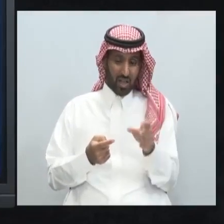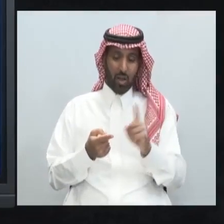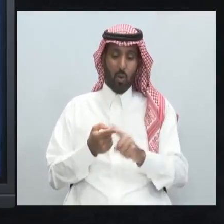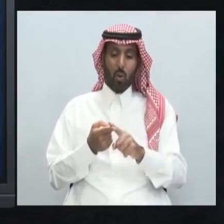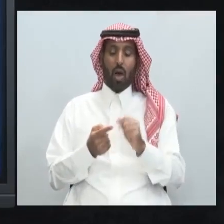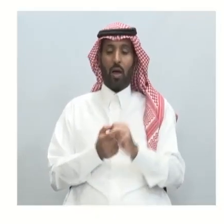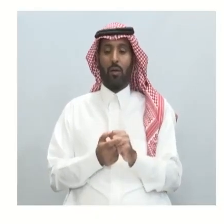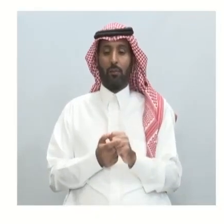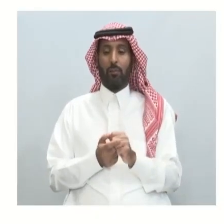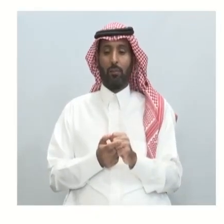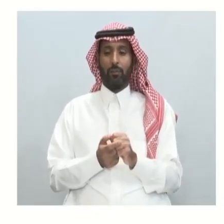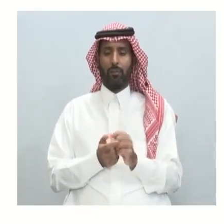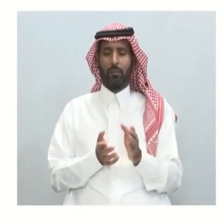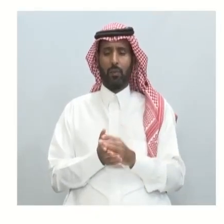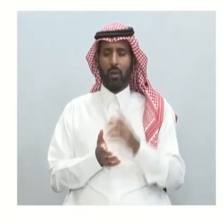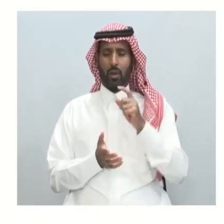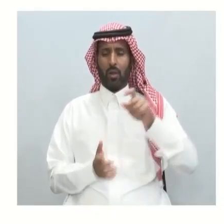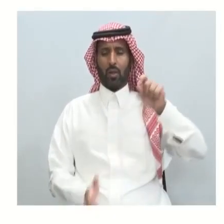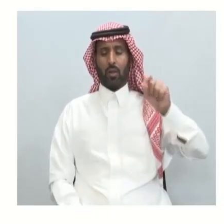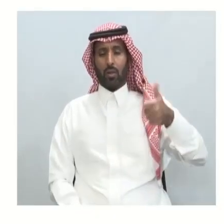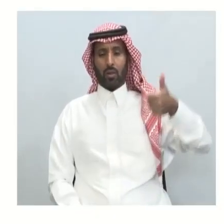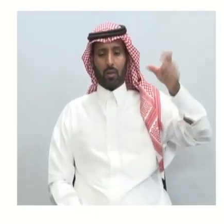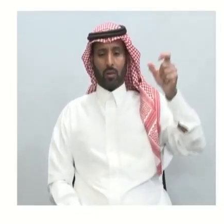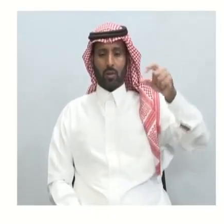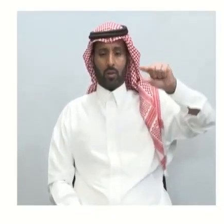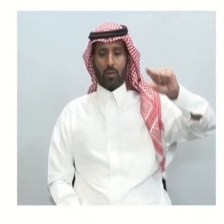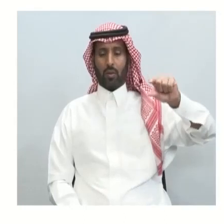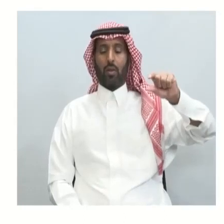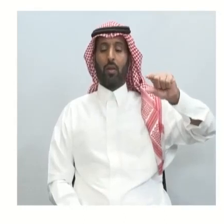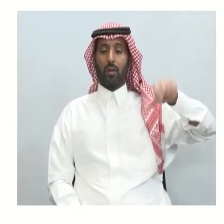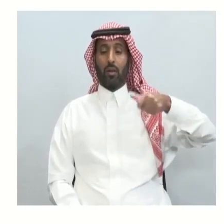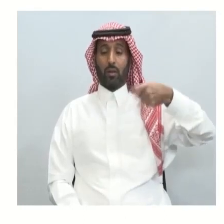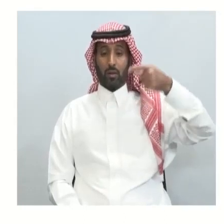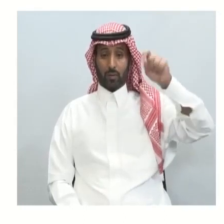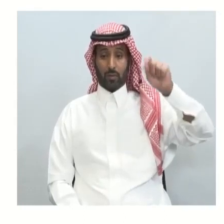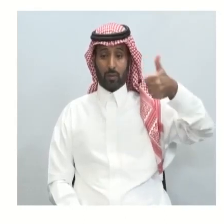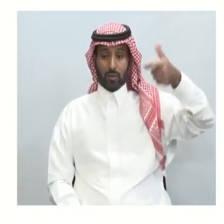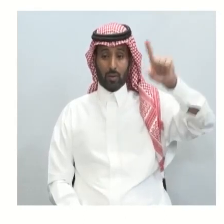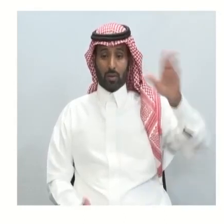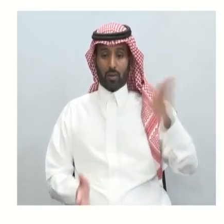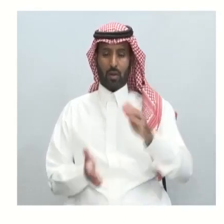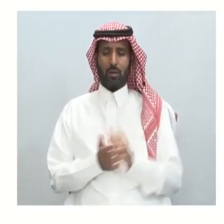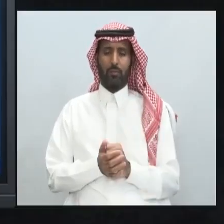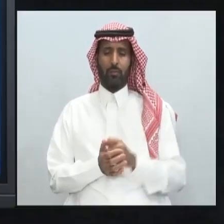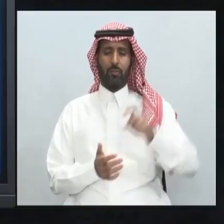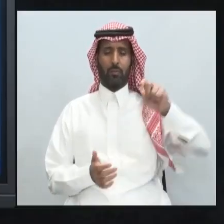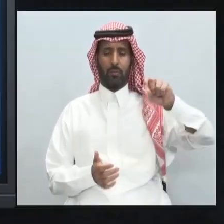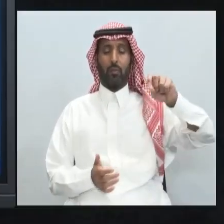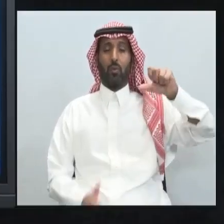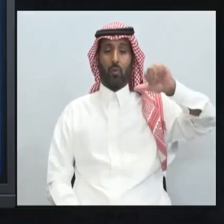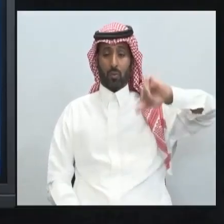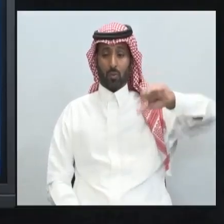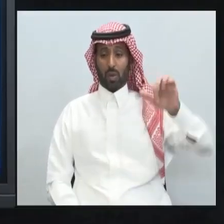فال واحد قوه التش قوه ثنائيه القطب والرابطه الهيدروجينيه نبدا اولا بقوه